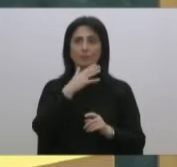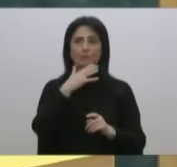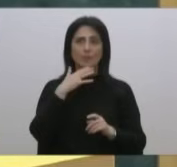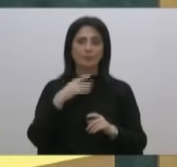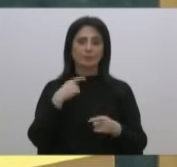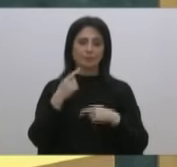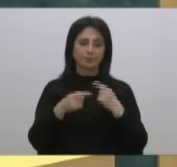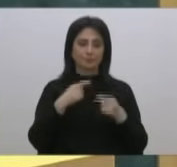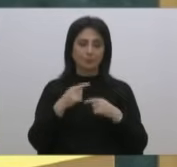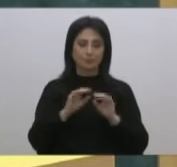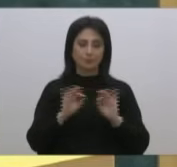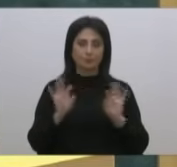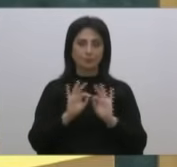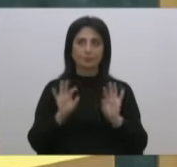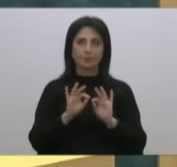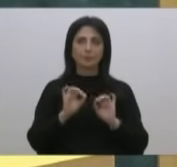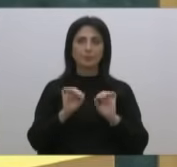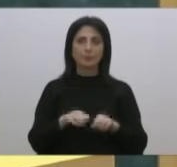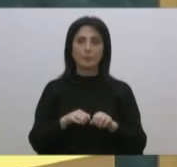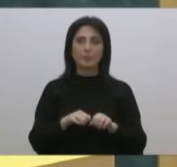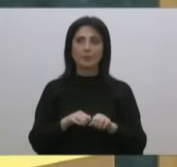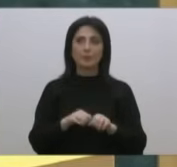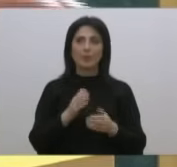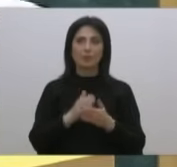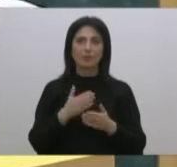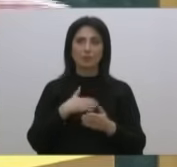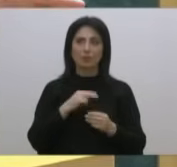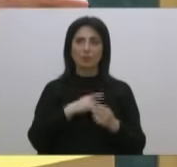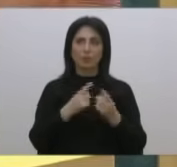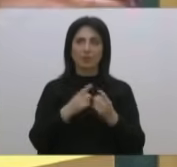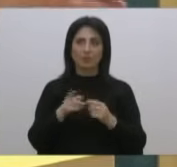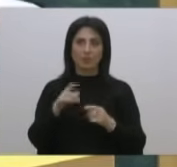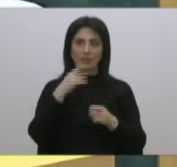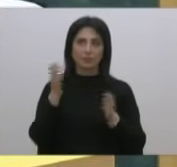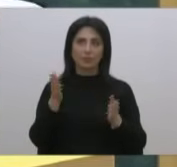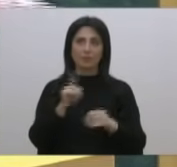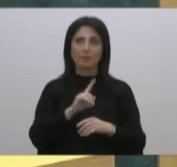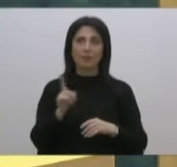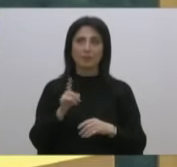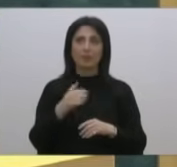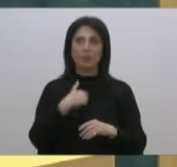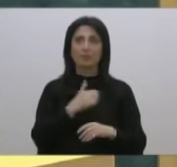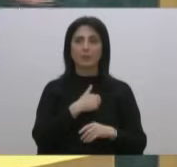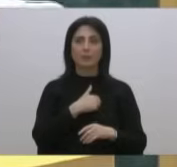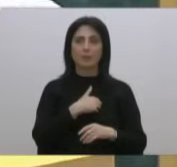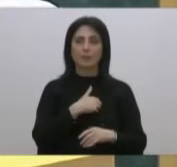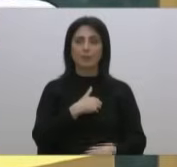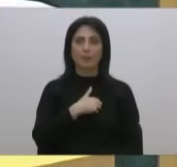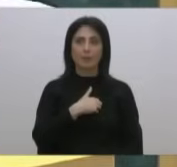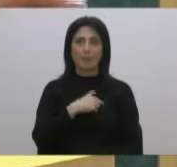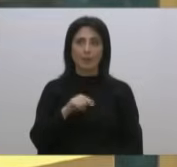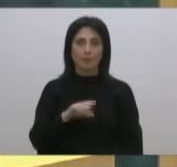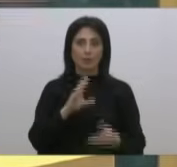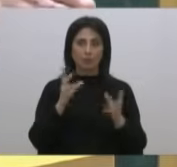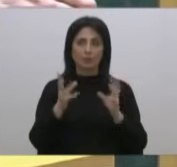ბევრის საუბრის საშუალება არის და ჩემი კოლეგები ამაზე იტყვიან, მაგრამ მე მინდა